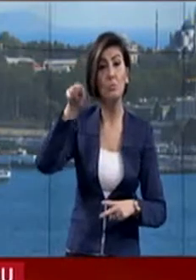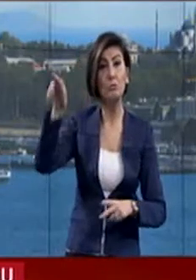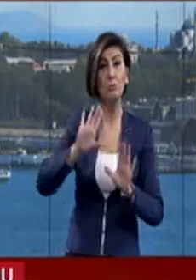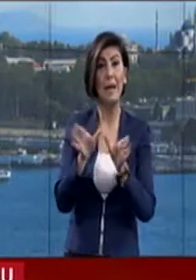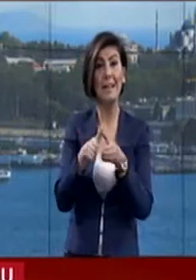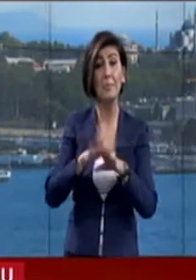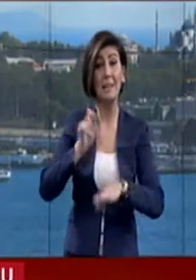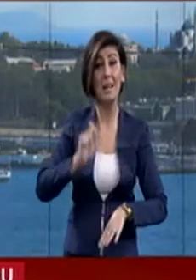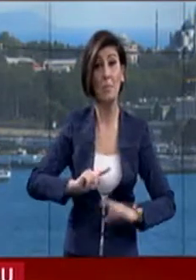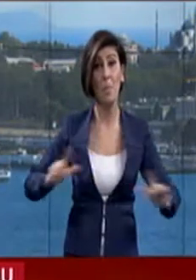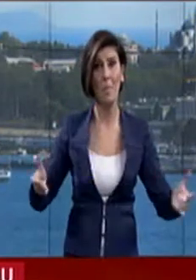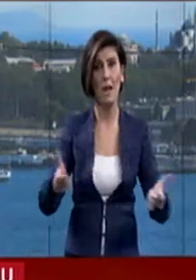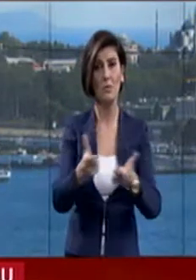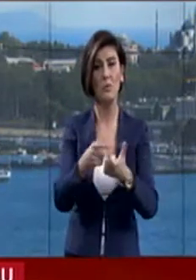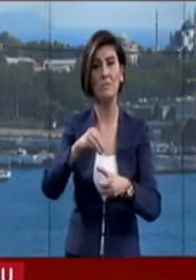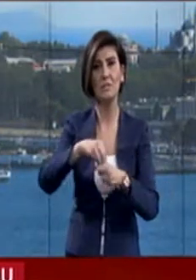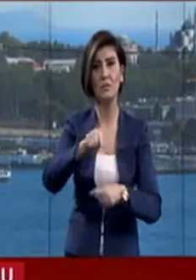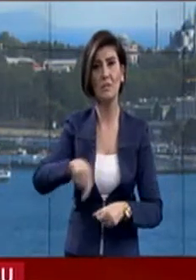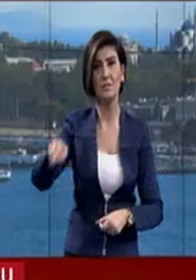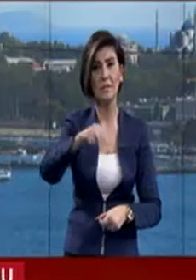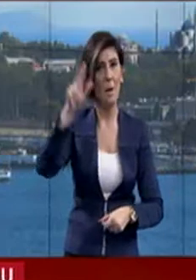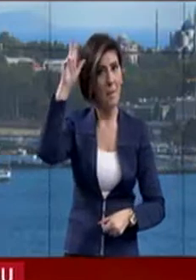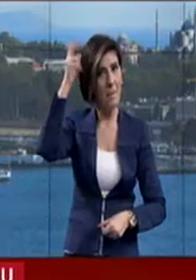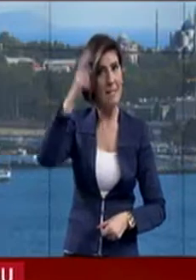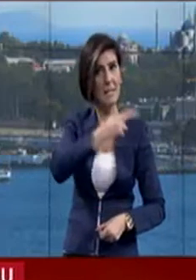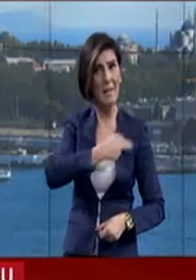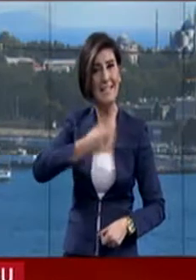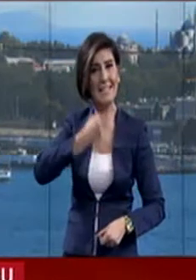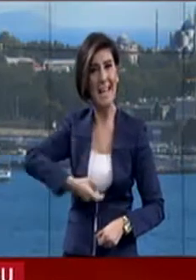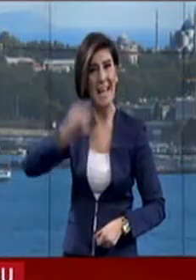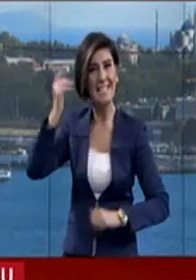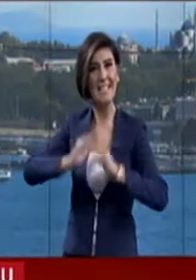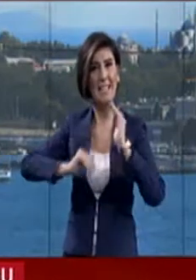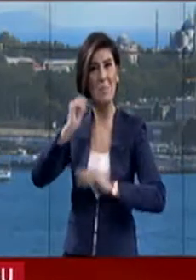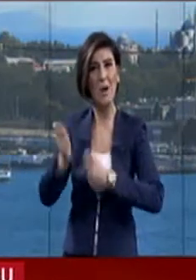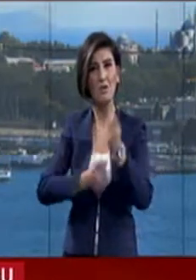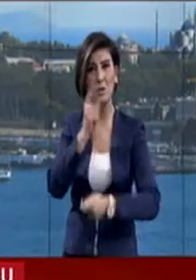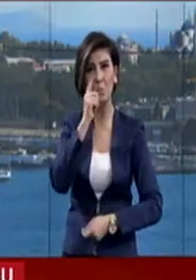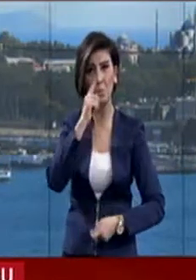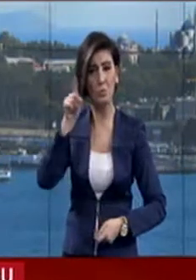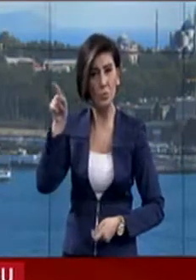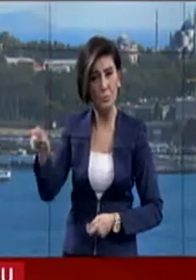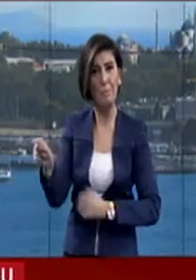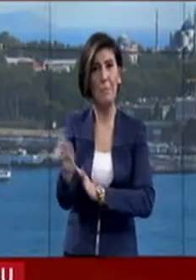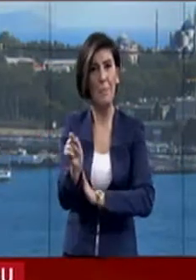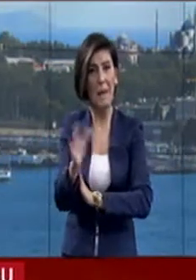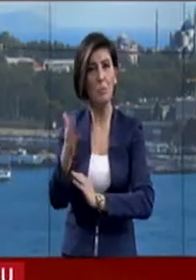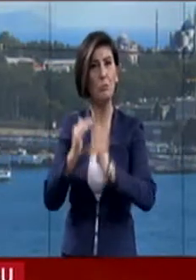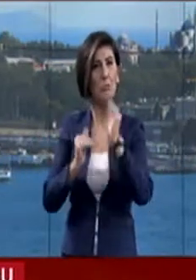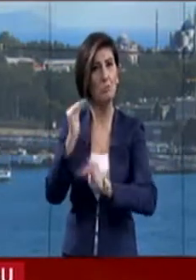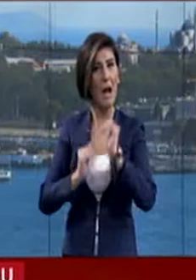Müdürlüğü ekiplerinin gerçekleştirdiği operasyonda aralarında Manisa Belediyesi eski imar işleri müdürü, memur